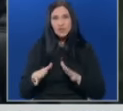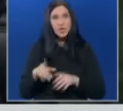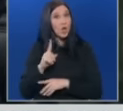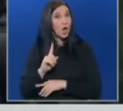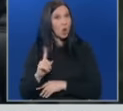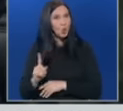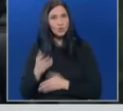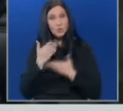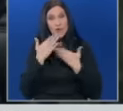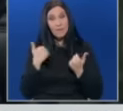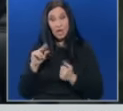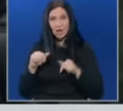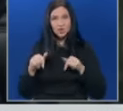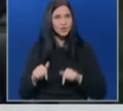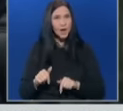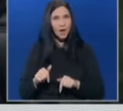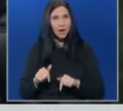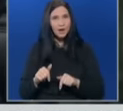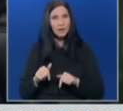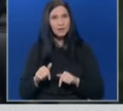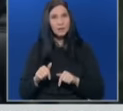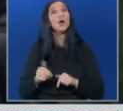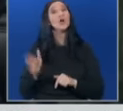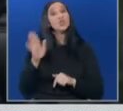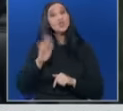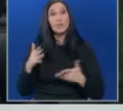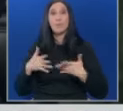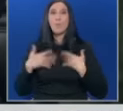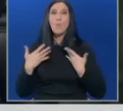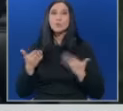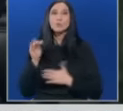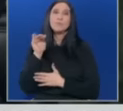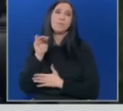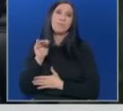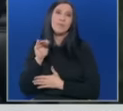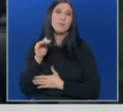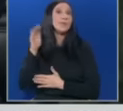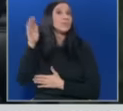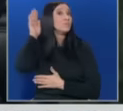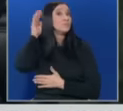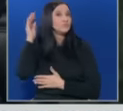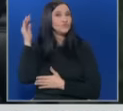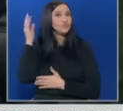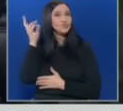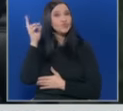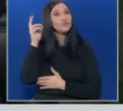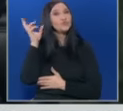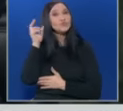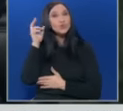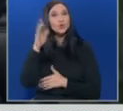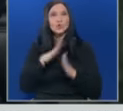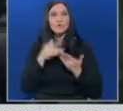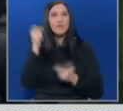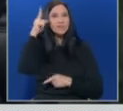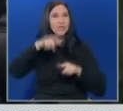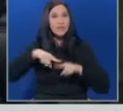които няма да кажа сега, ще поискам да бъдат чути от членовете на Висшия